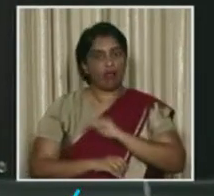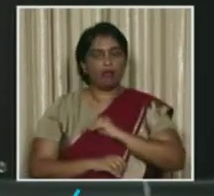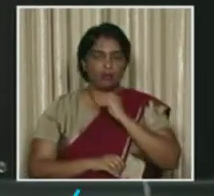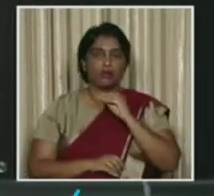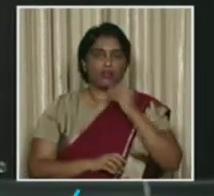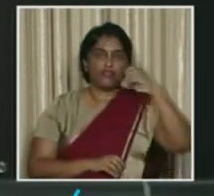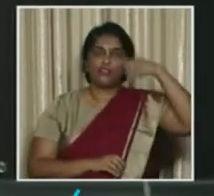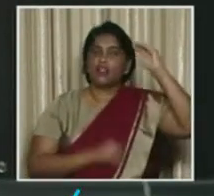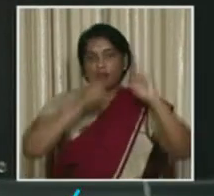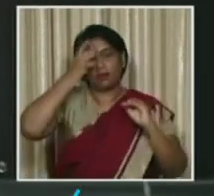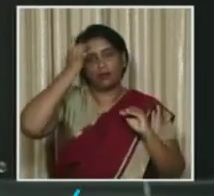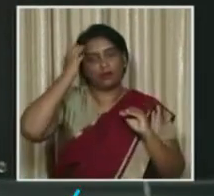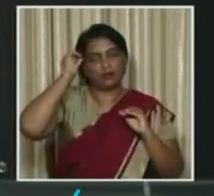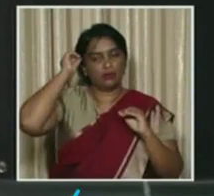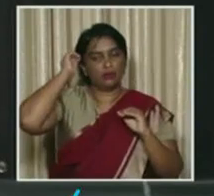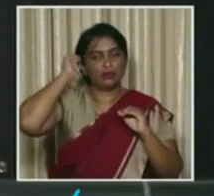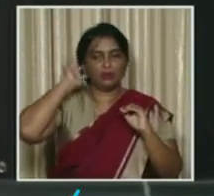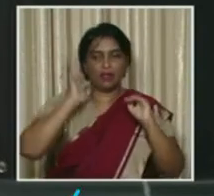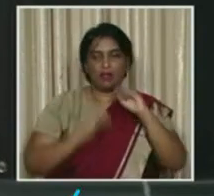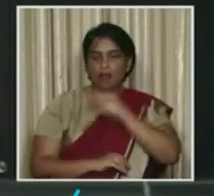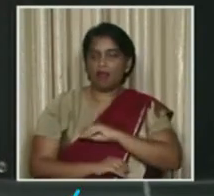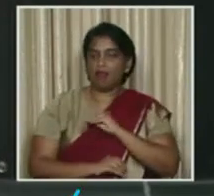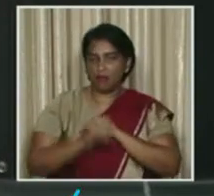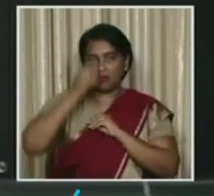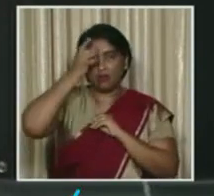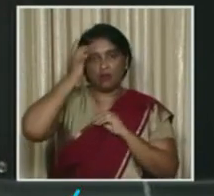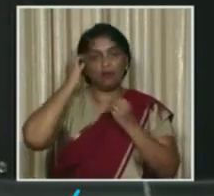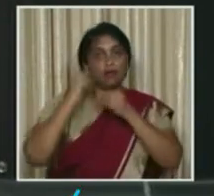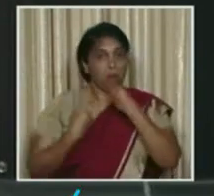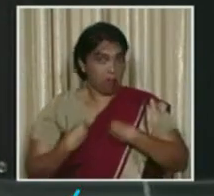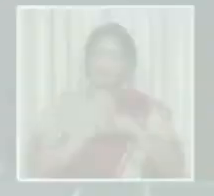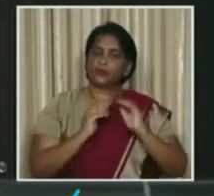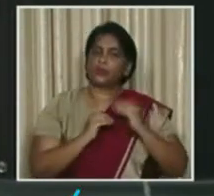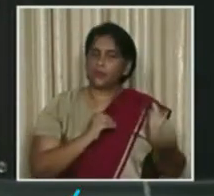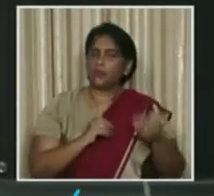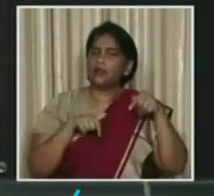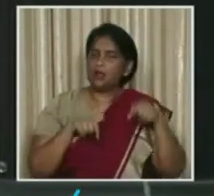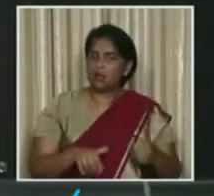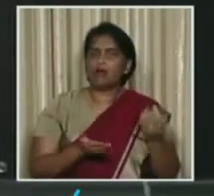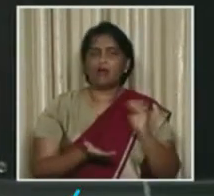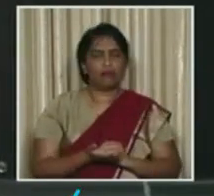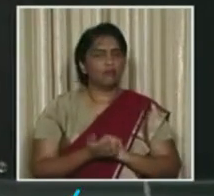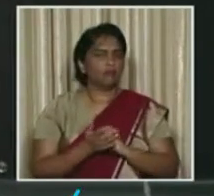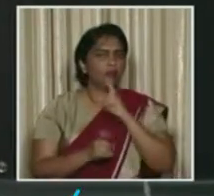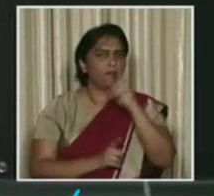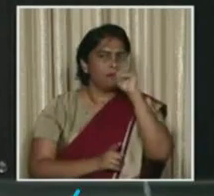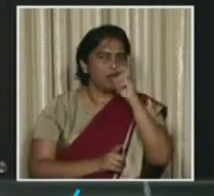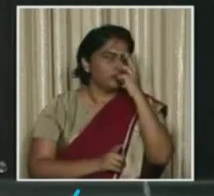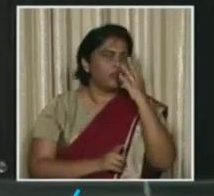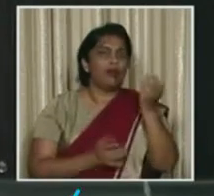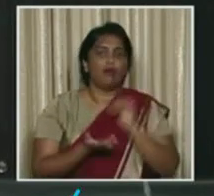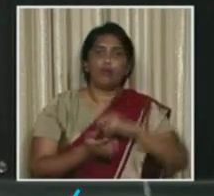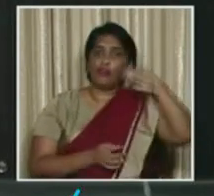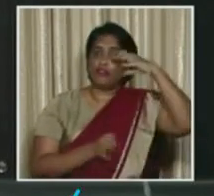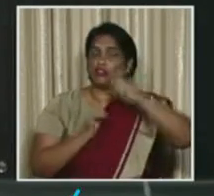විදුලි බිල අඩු කළේ එතන ජූලි මාසේ වෙනකොටත් ලාභ ලැබපු ආයතනයක් වෙනව නැත්නම් පාඩු විඳ විඳාද 114කින් අඩු කළේ. දැන් ආයි කතාවක් කරනවා මාස 2 3ක් ගියා දැන් විදුලි